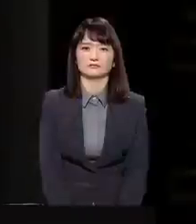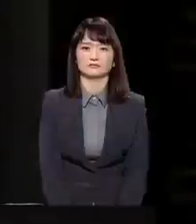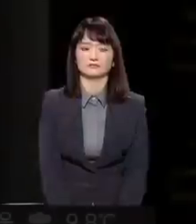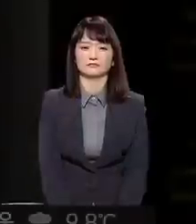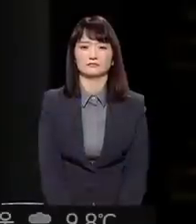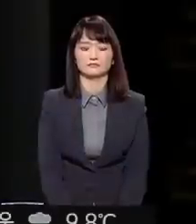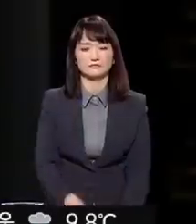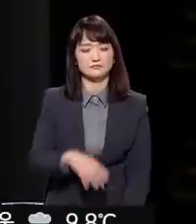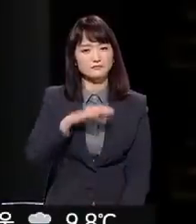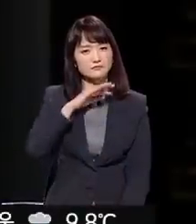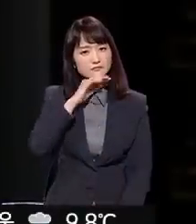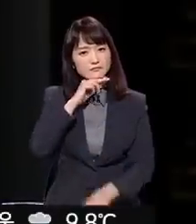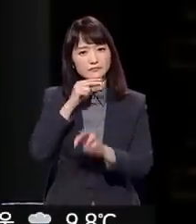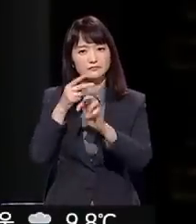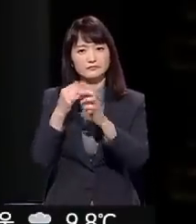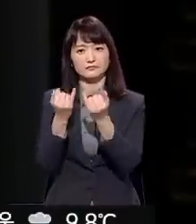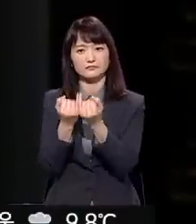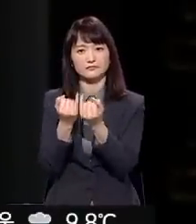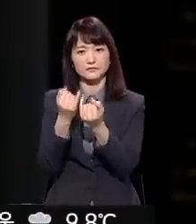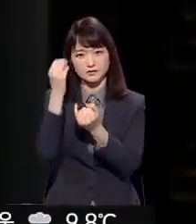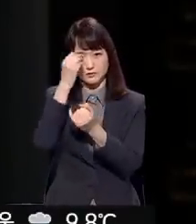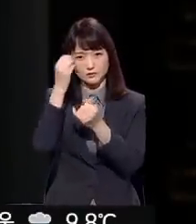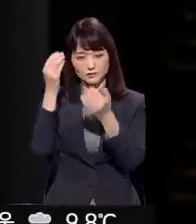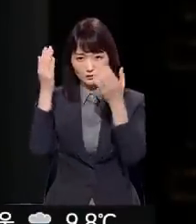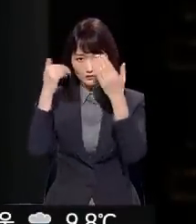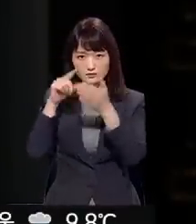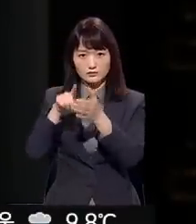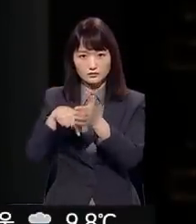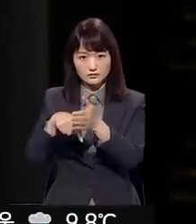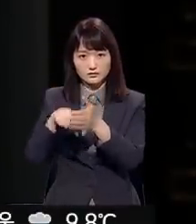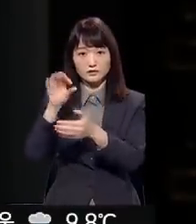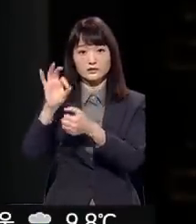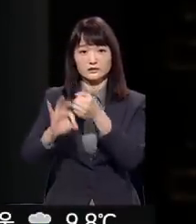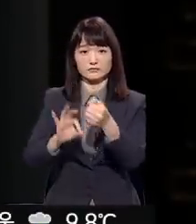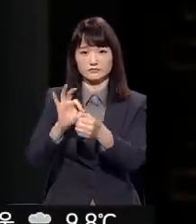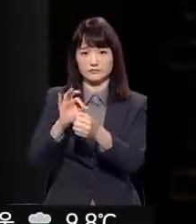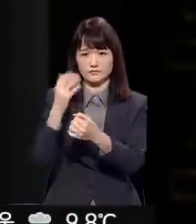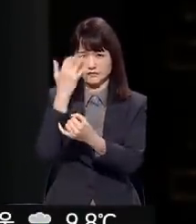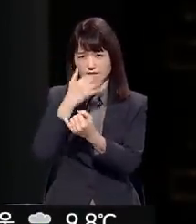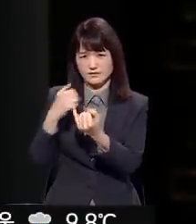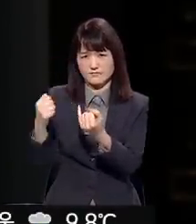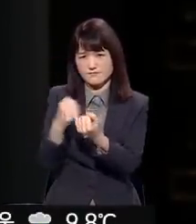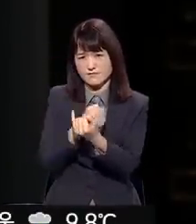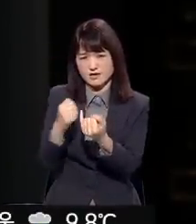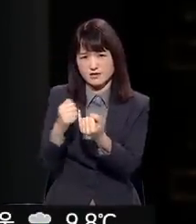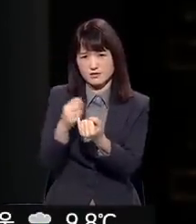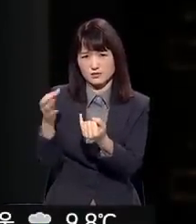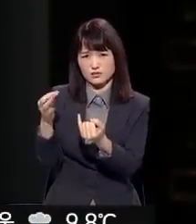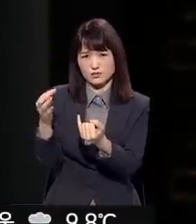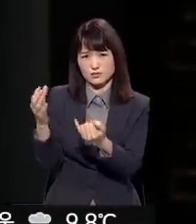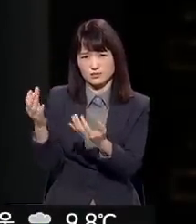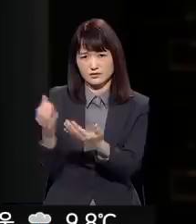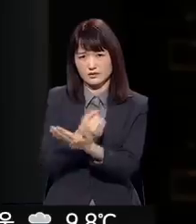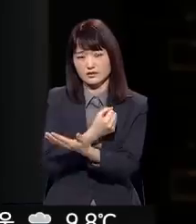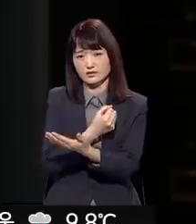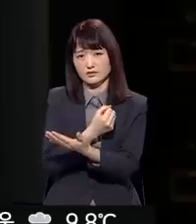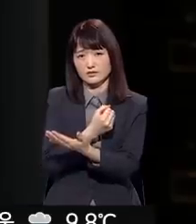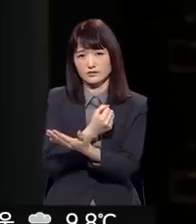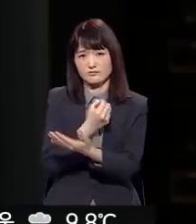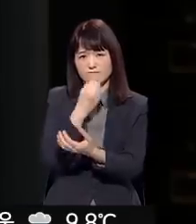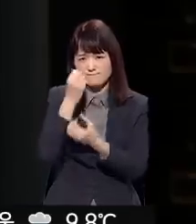자, 한 30대 여성이 고등학교 시절부터 무려 10년 동안 성폭행, 경제적 착취 등을 당해왔다는